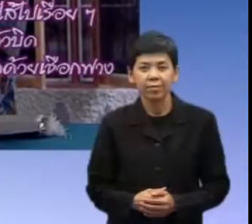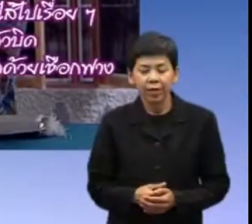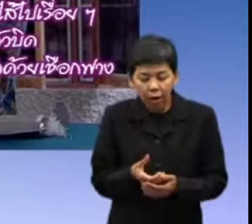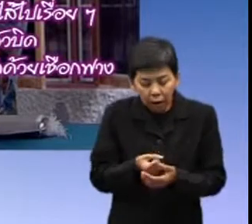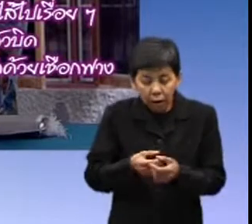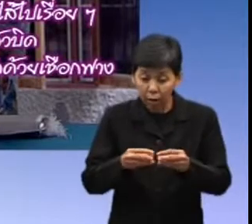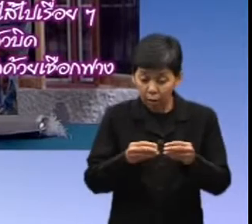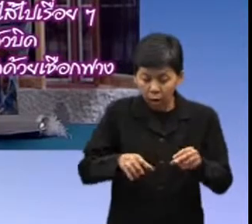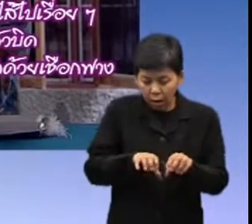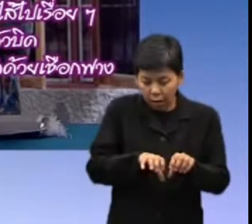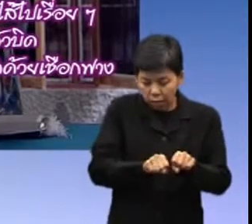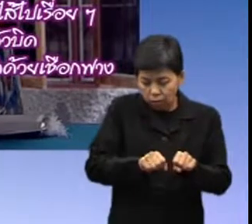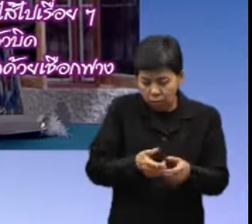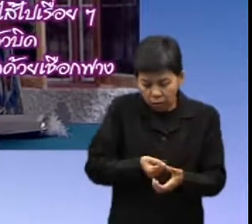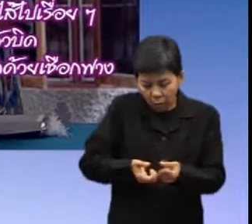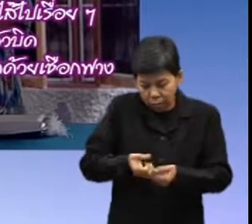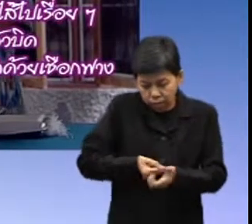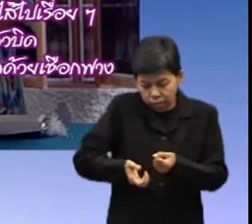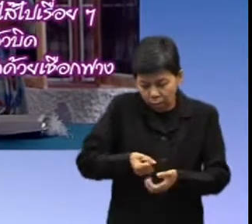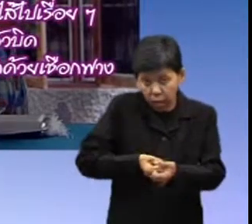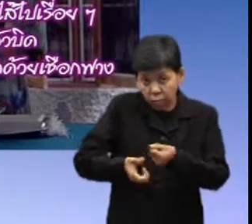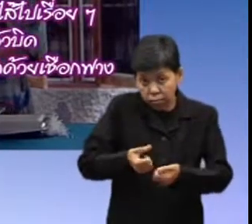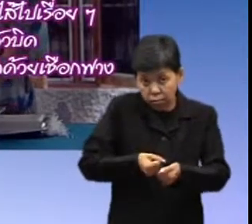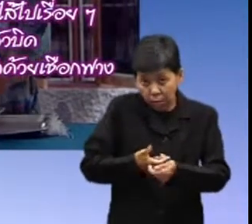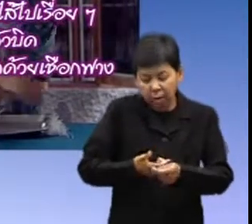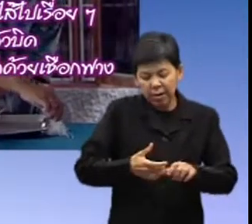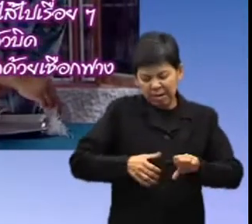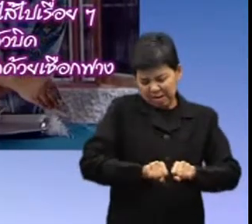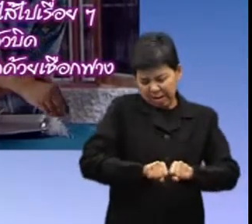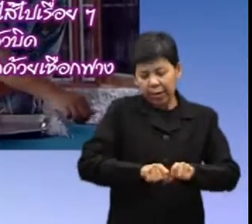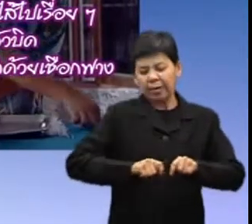ไล่ไส้นะคะไปเรื่อยๆนะคะแล้วก็บิด